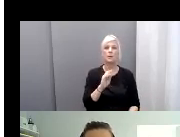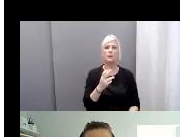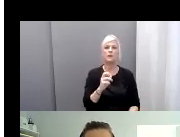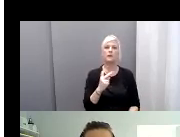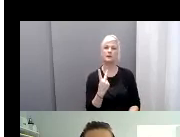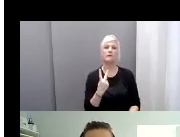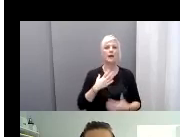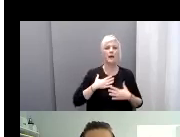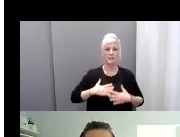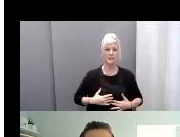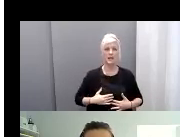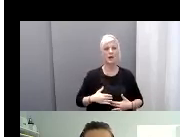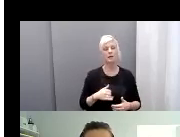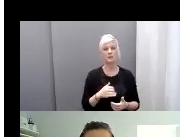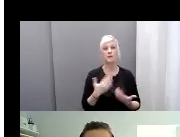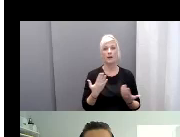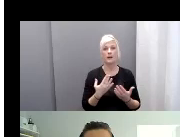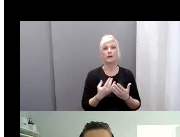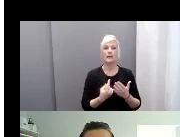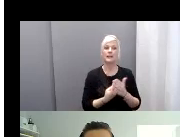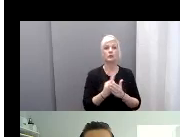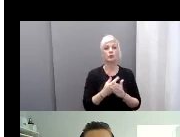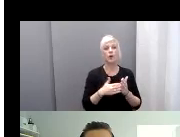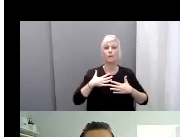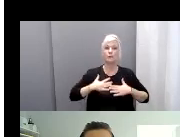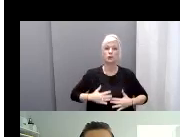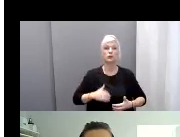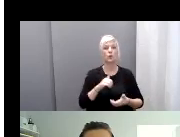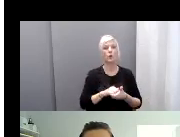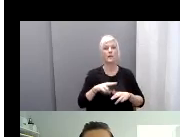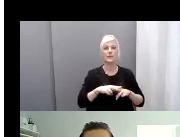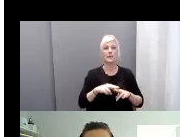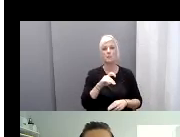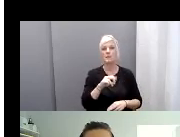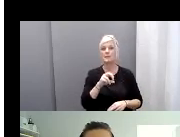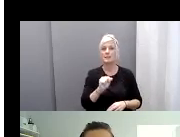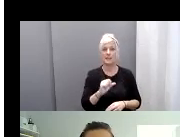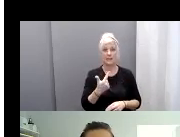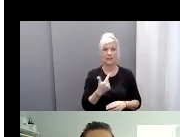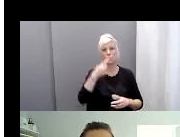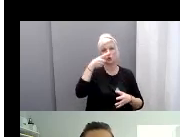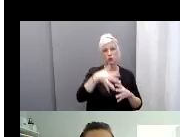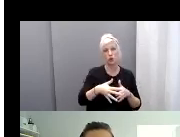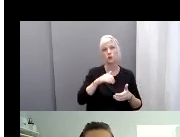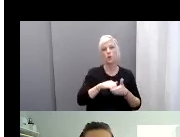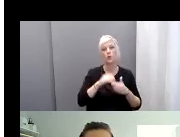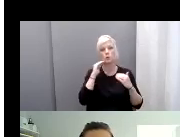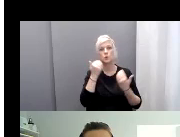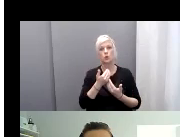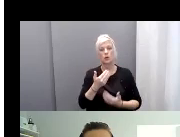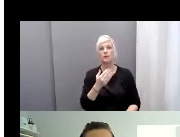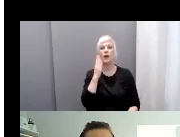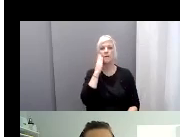av fysiskt, känslomässigt, psykiskt och socialt välbefinnande i förhållande till alla aspekter av